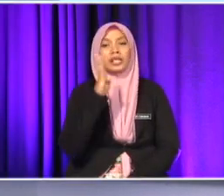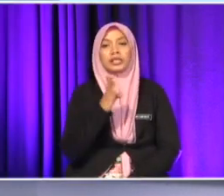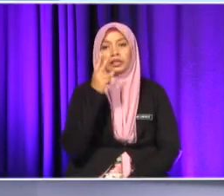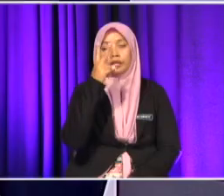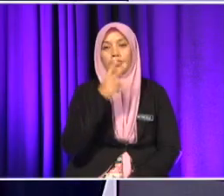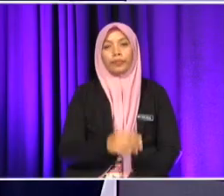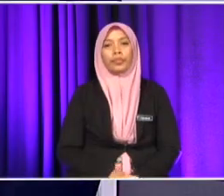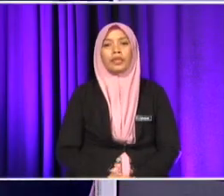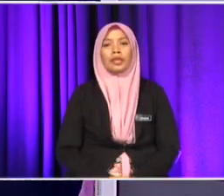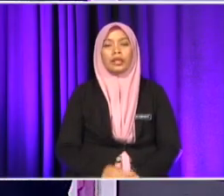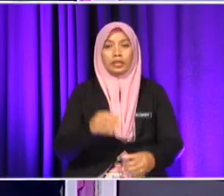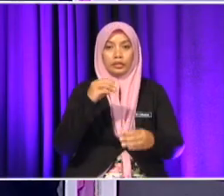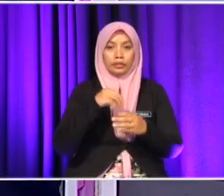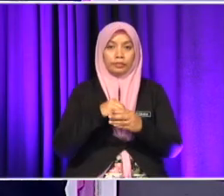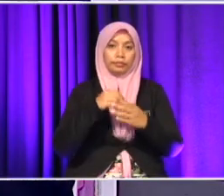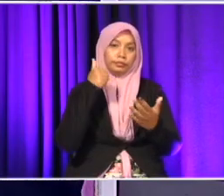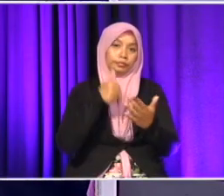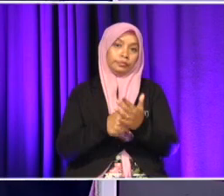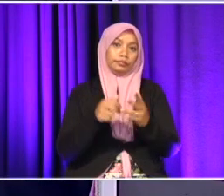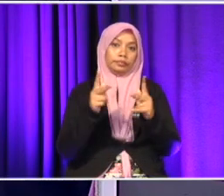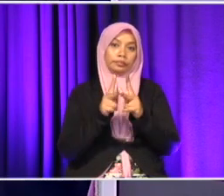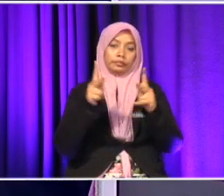coffee Oke kalau surat kabar itu